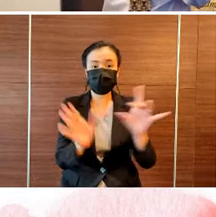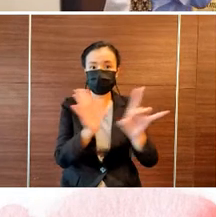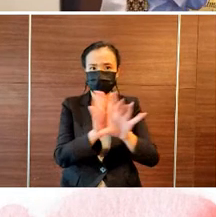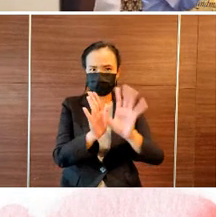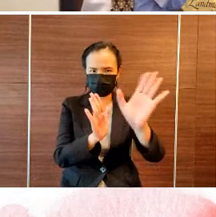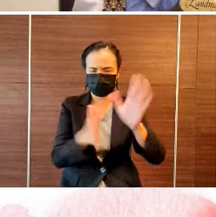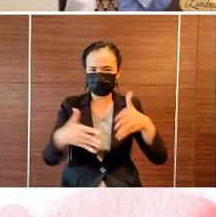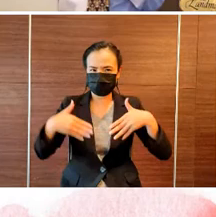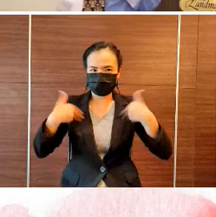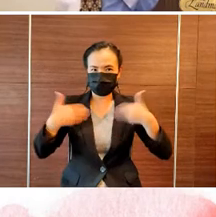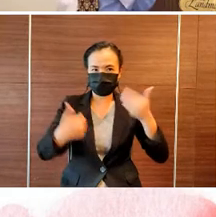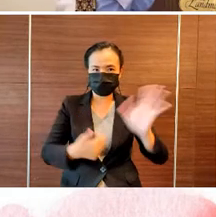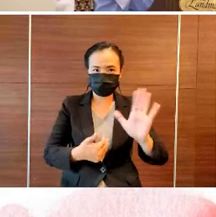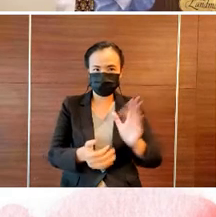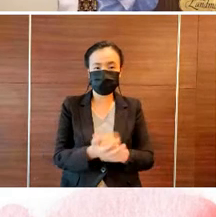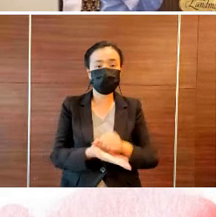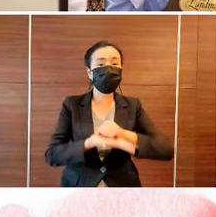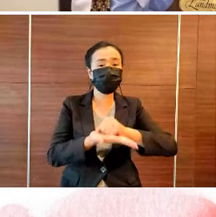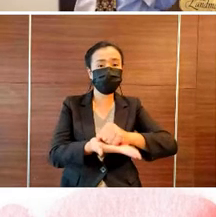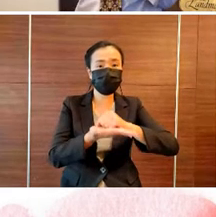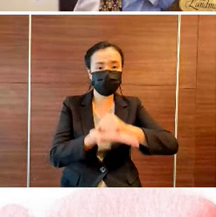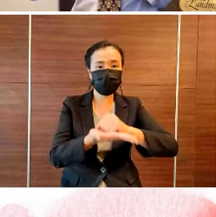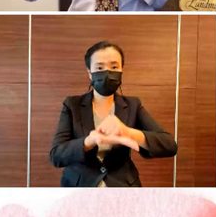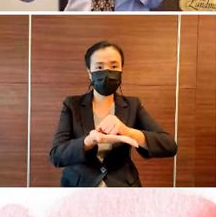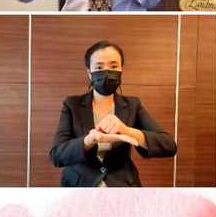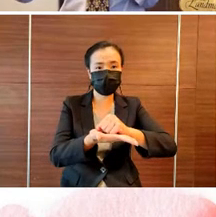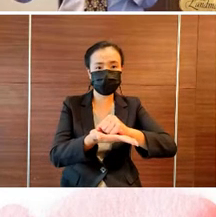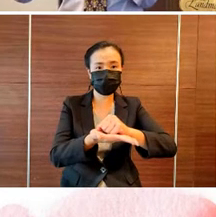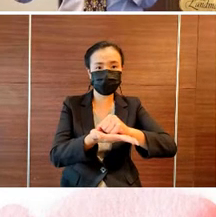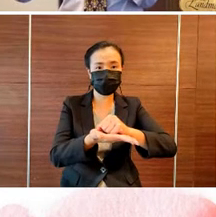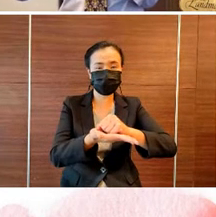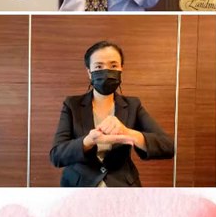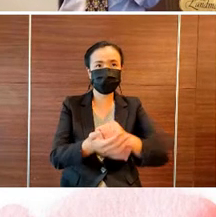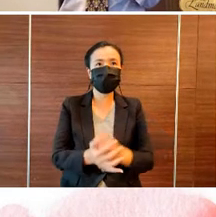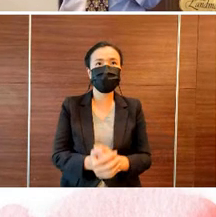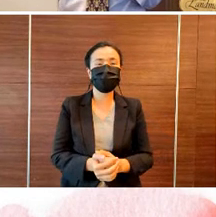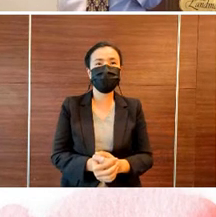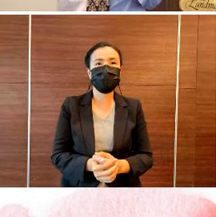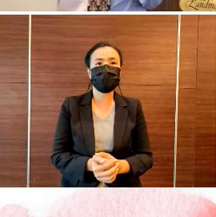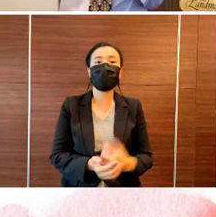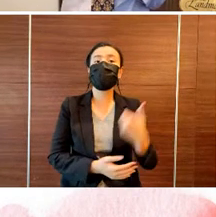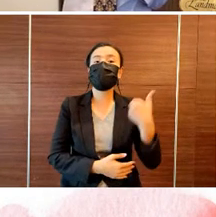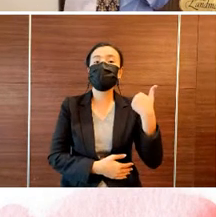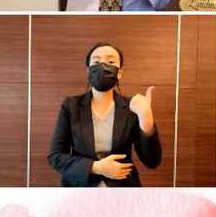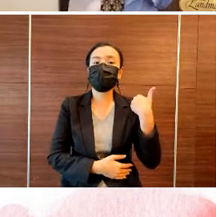จนะครับนะก็คือการให้บริการที่ว่านี้นะครับนะมันจะต้องมี